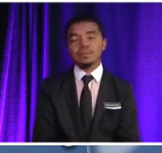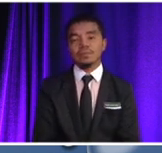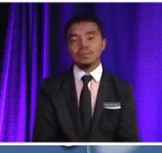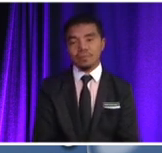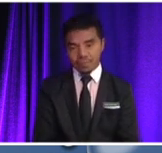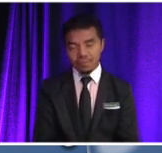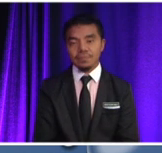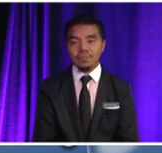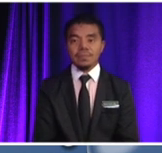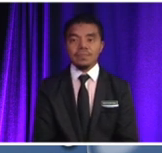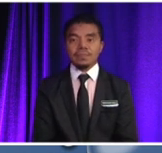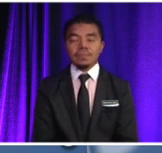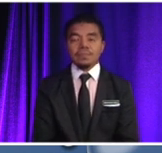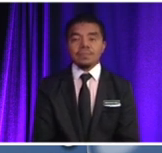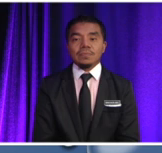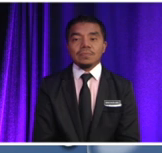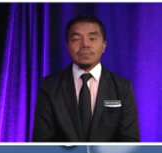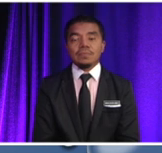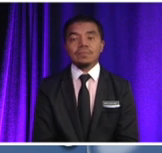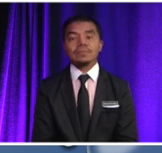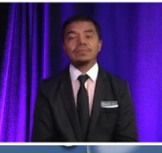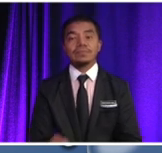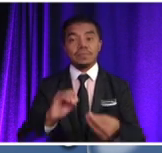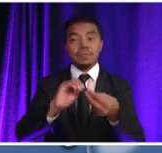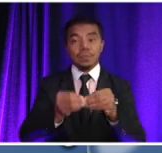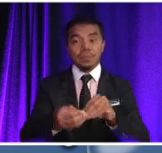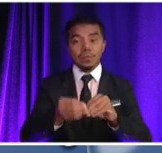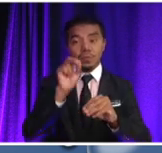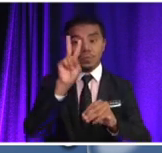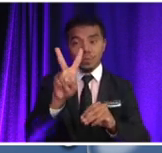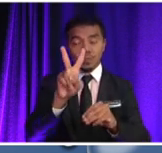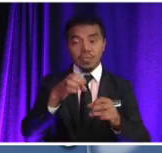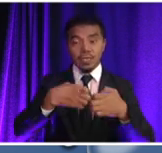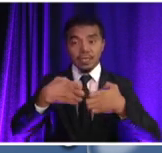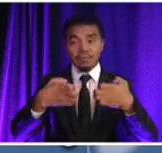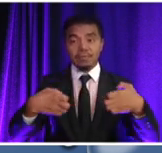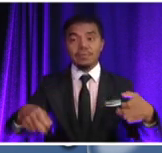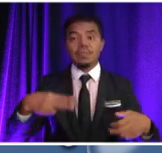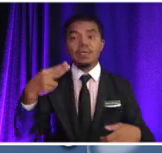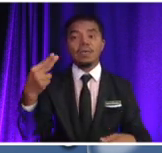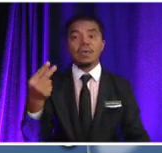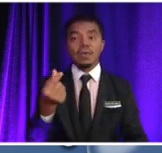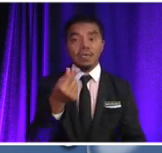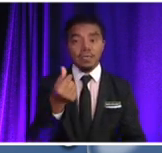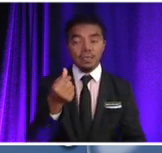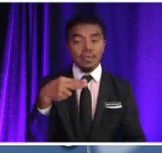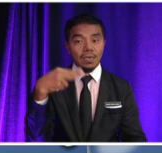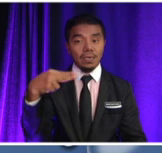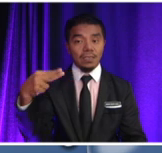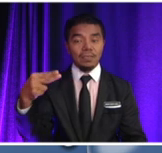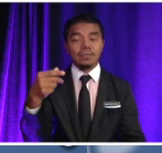dan penggunaan elemen pemasaran yang kedua ialah harga pengeluaran